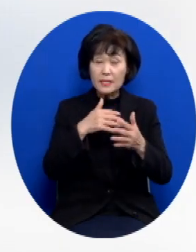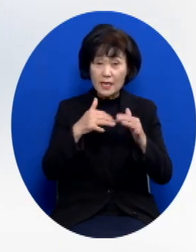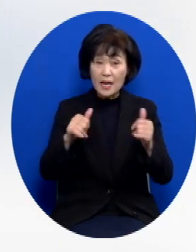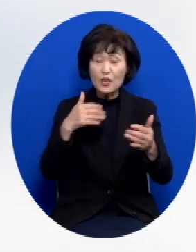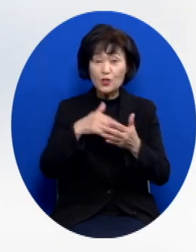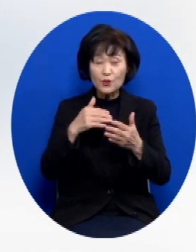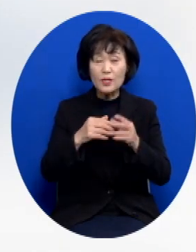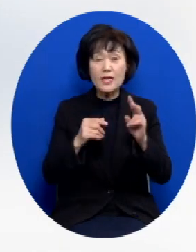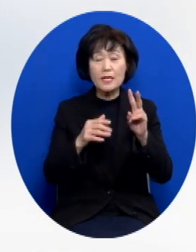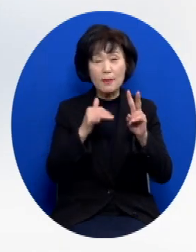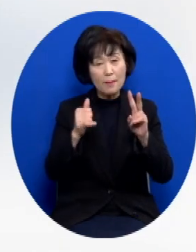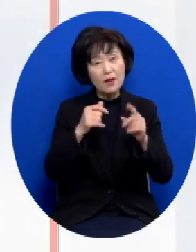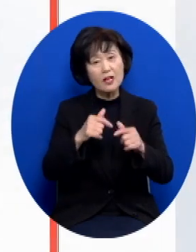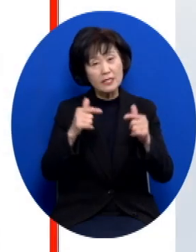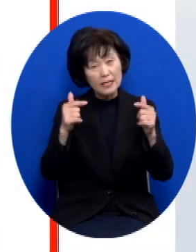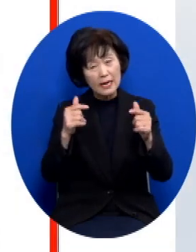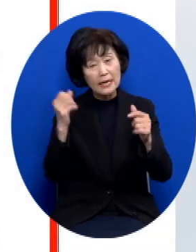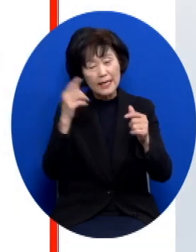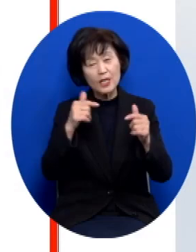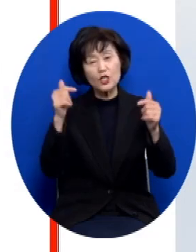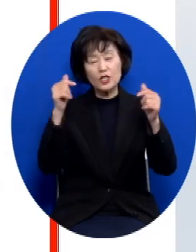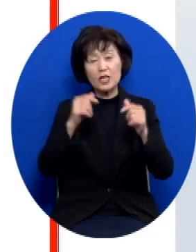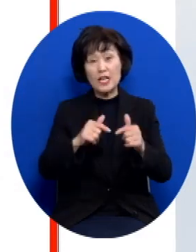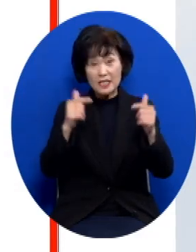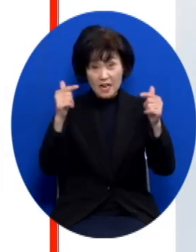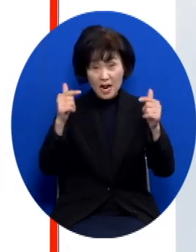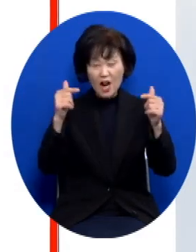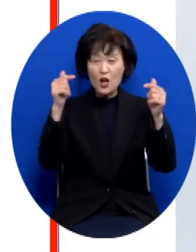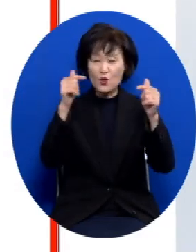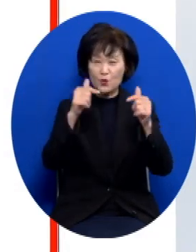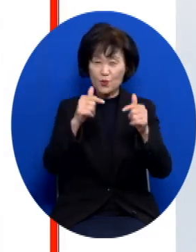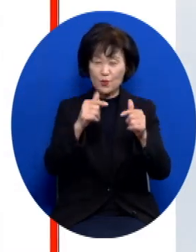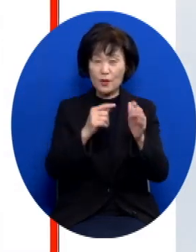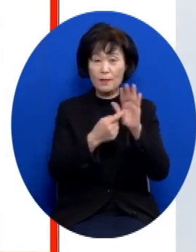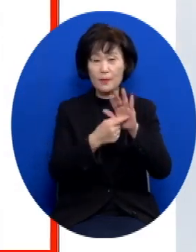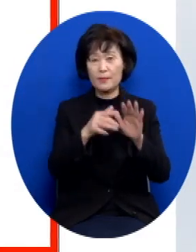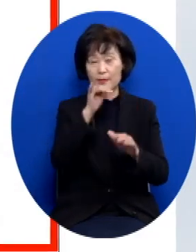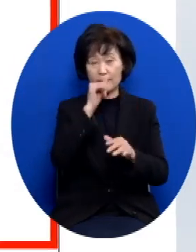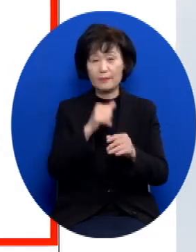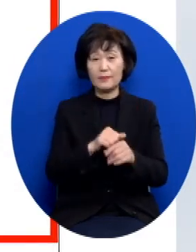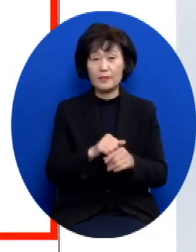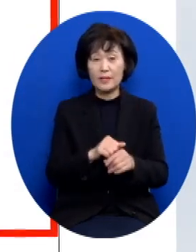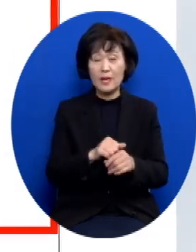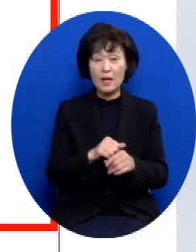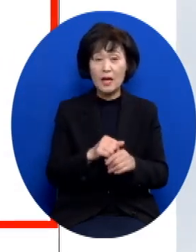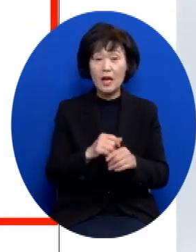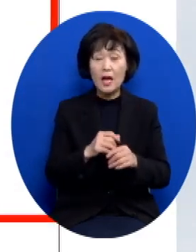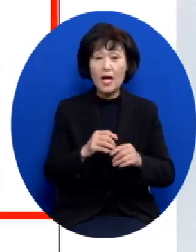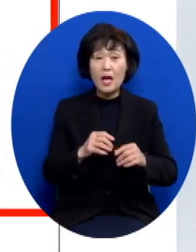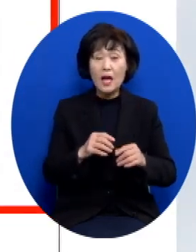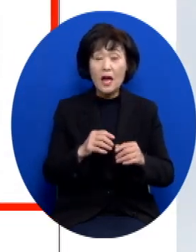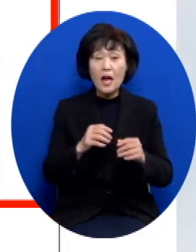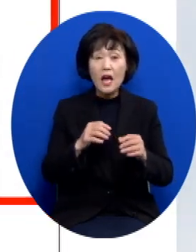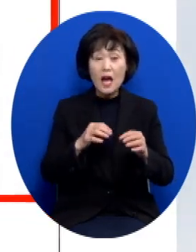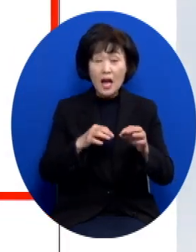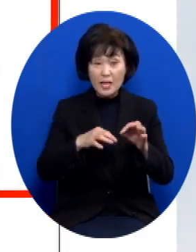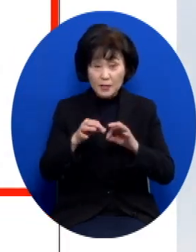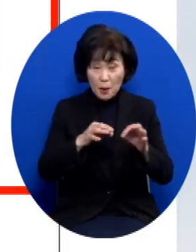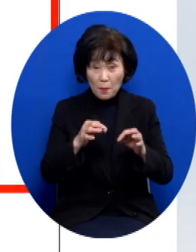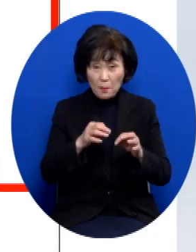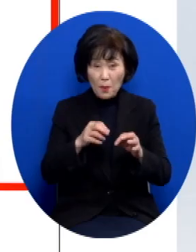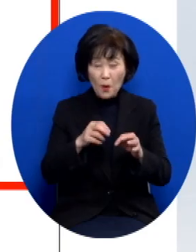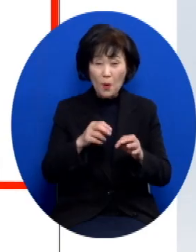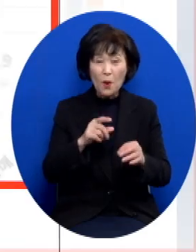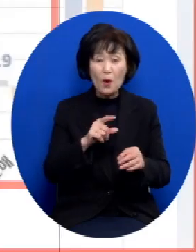명 증가해 증가폭이 다시 축소된 것으로 나타났습니다. 노동부는 종합소매업과 무점포 소매업 등에서